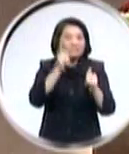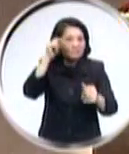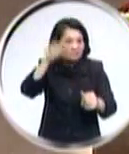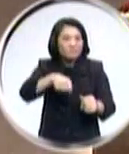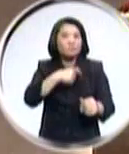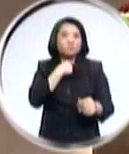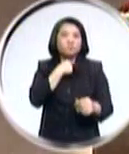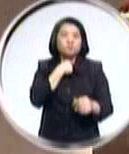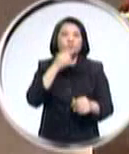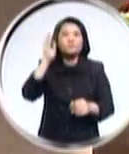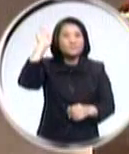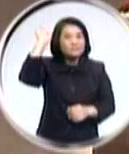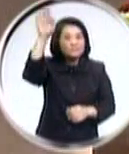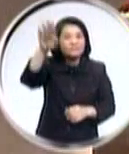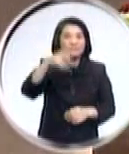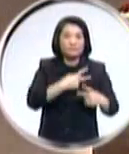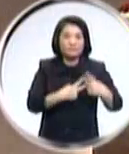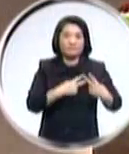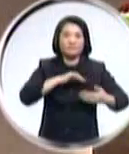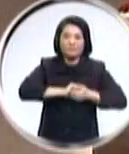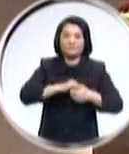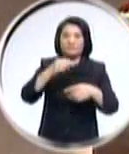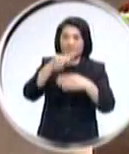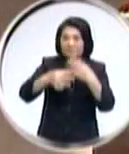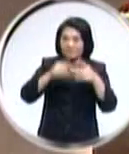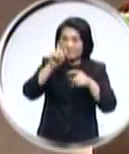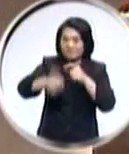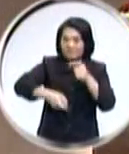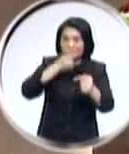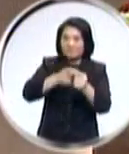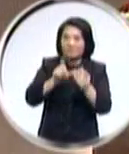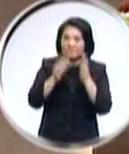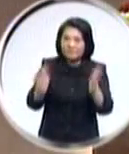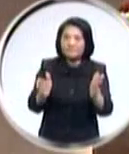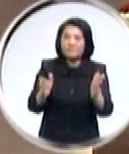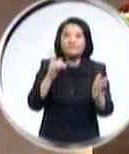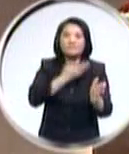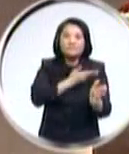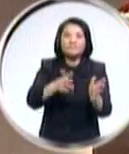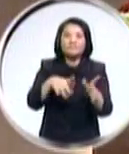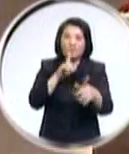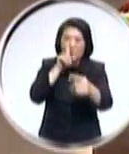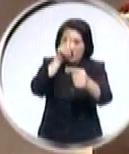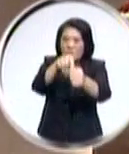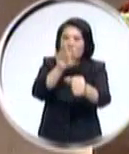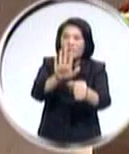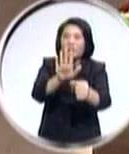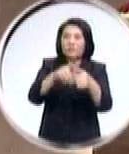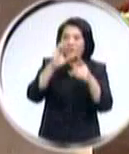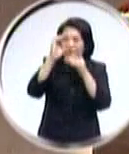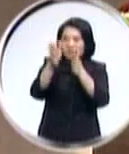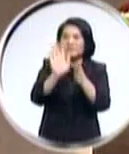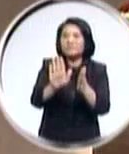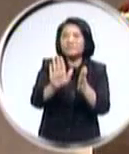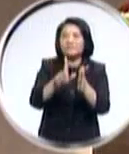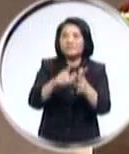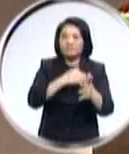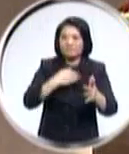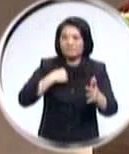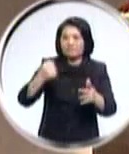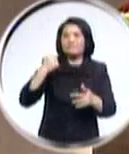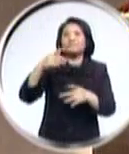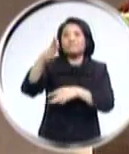诺。未来蔡英文会秉持十年政纲，打造出有核心价值、有方向感的有能